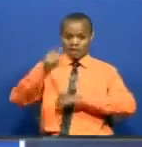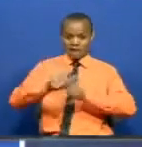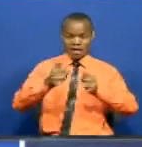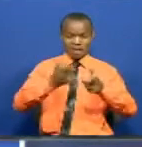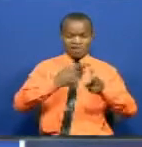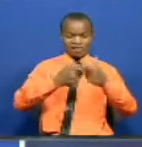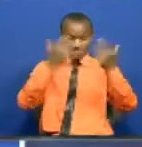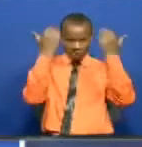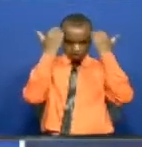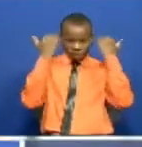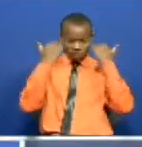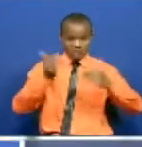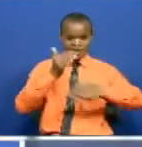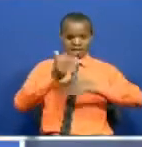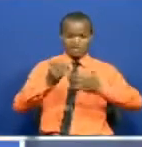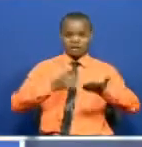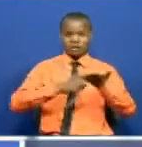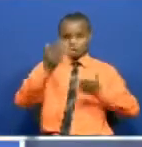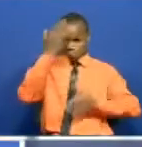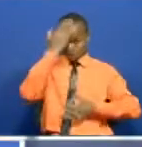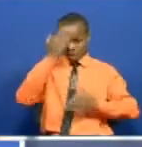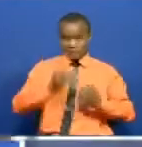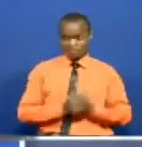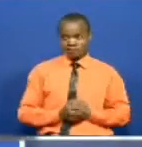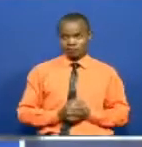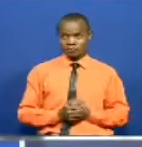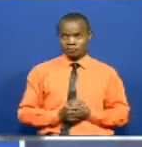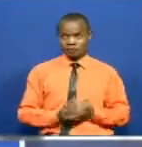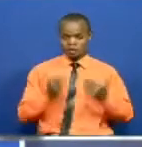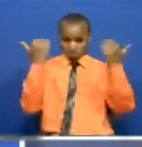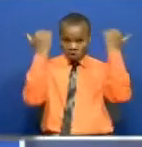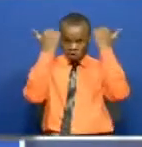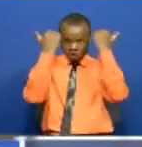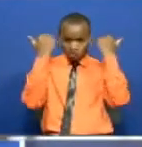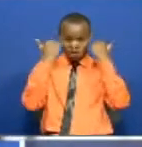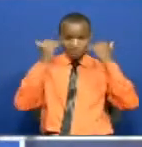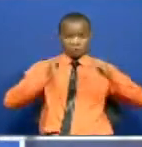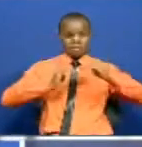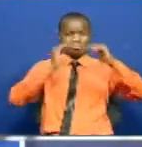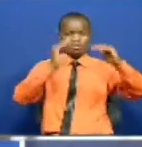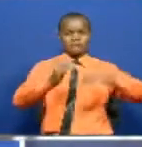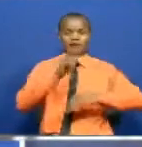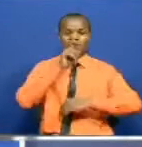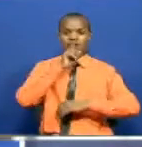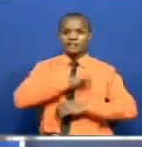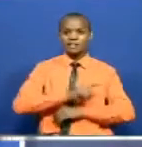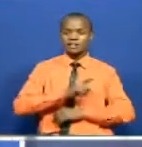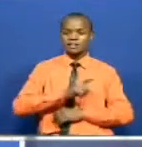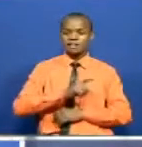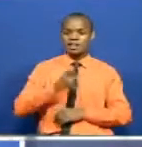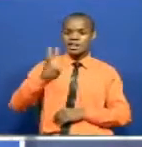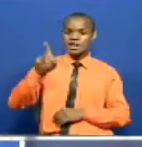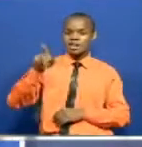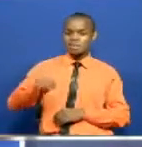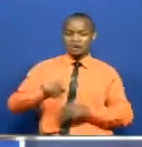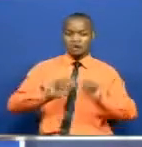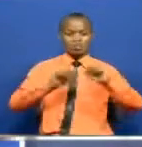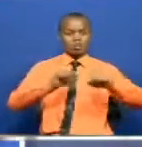on Monday next week. Kama imetoa warrant, ikalift ile warrant, kwa hivyo Aisha Jumwa atakikana aende kwa